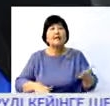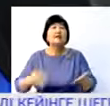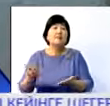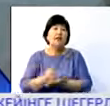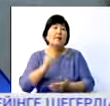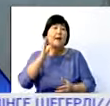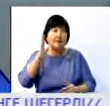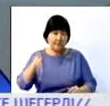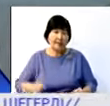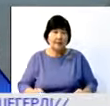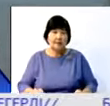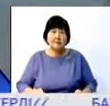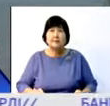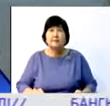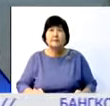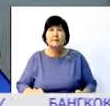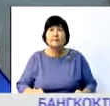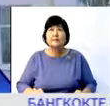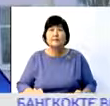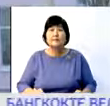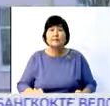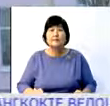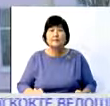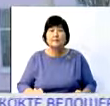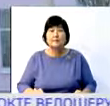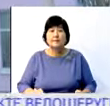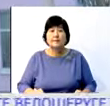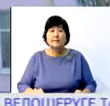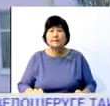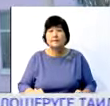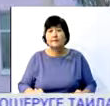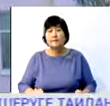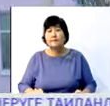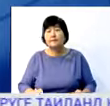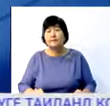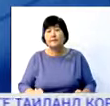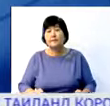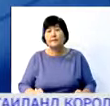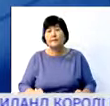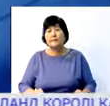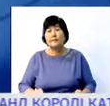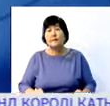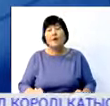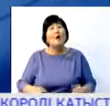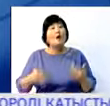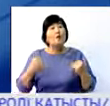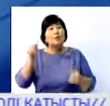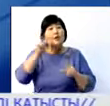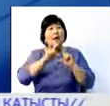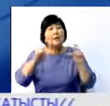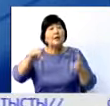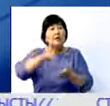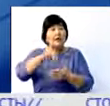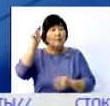бермек. Елдес Әбділда, Бекболат Әбденов, Төрехан Қожахмет, Қызылорда телеарнасы, Шиелі ауданынан. Бүгінде мектеп